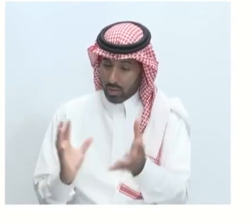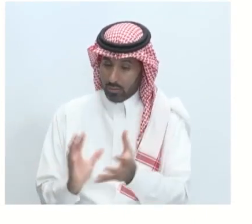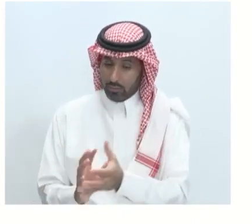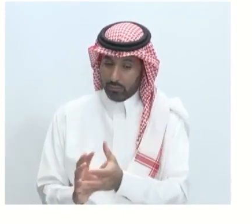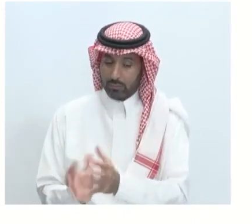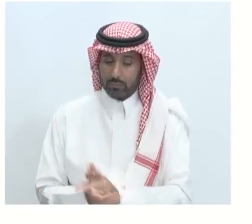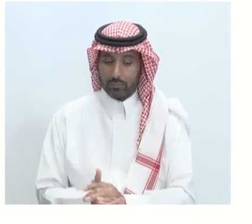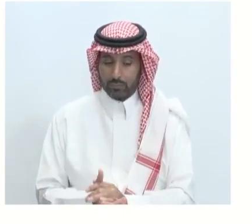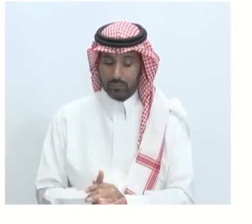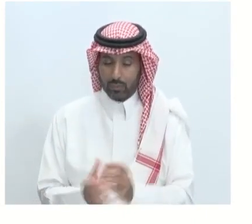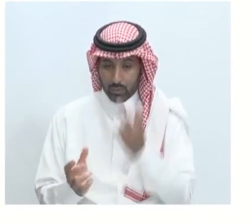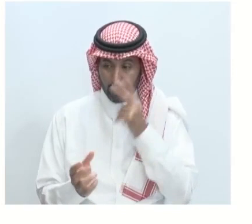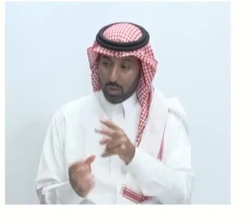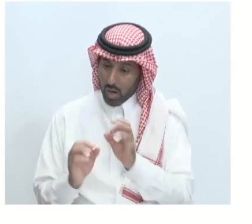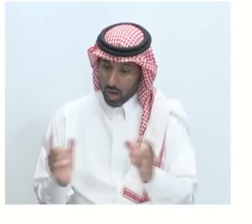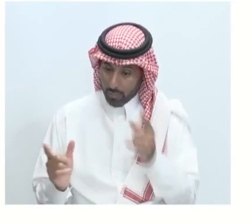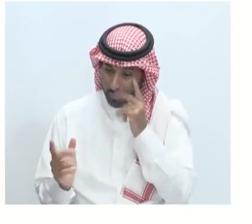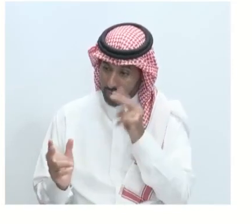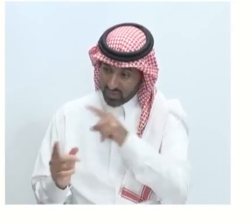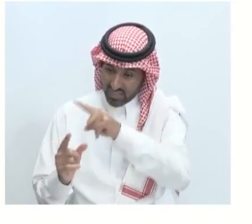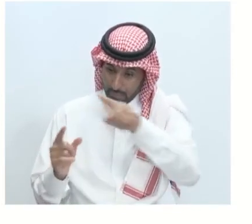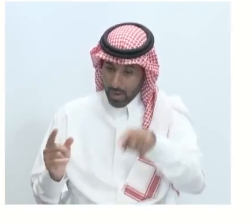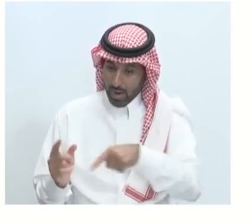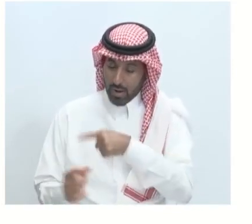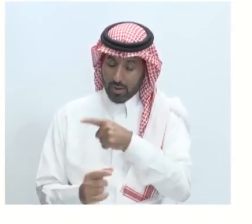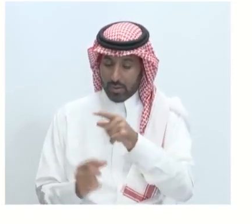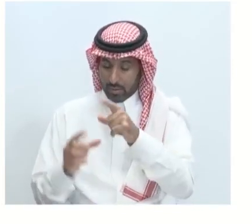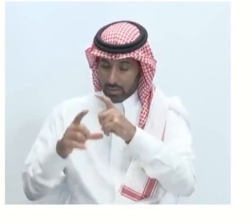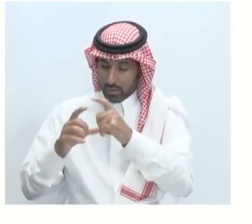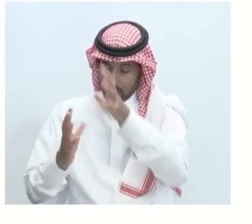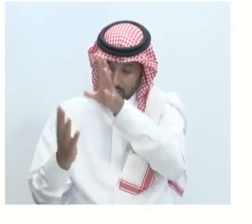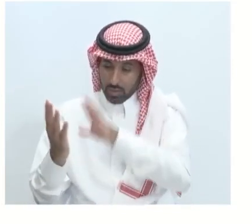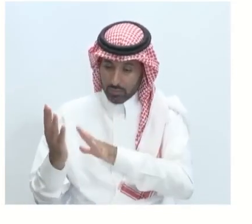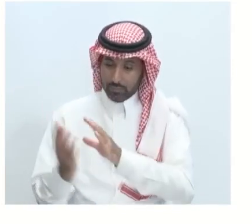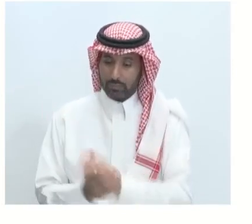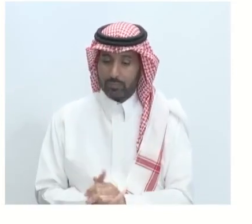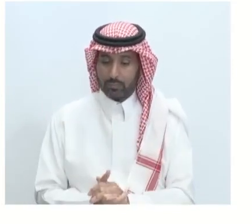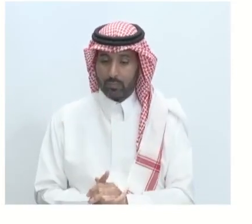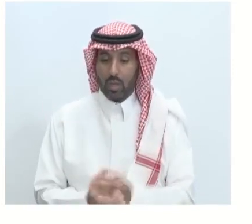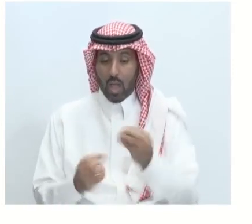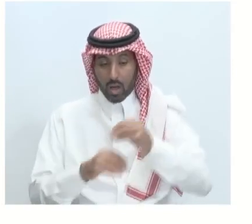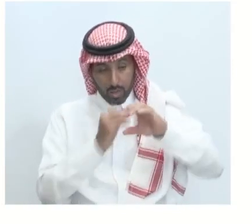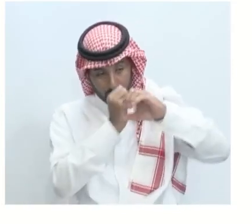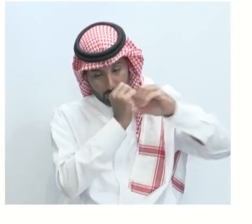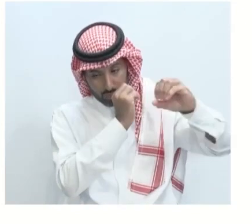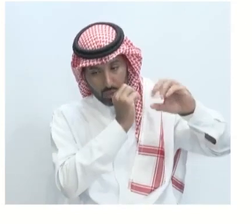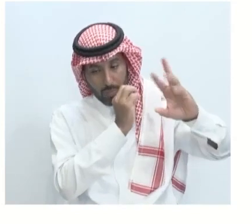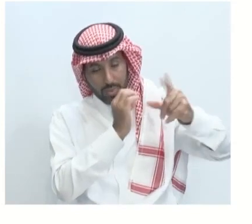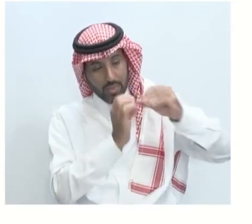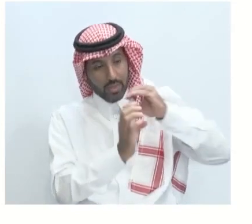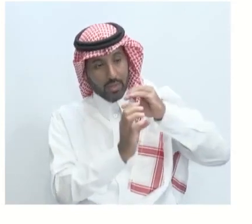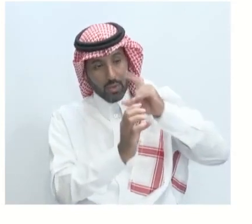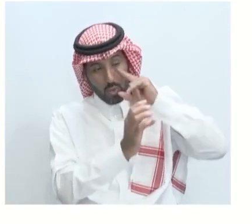عاليه ومجالات رؤيه اكبر في السماء ايضا ذكرنا بان اغلب التلسكوبات شيوعا هو النوع